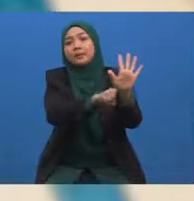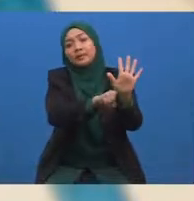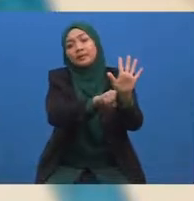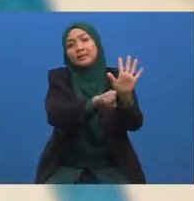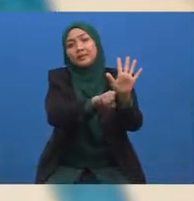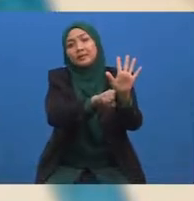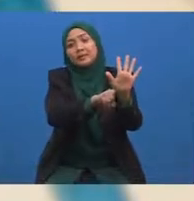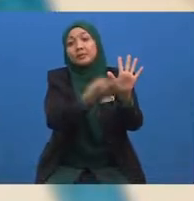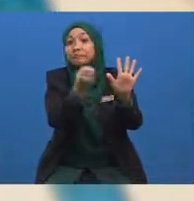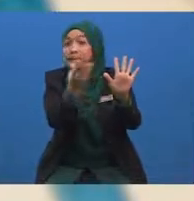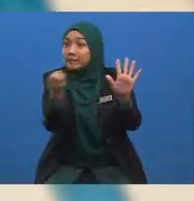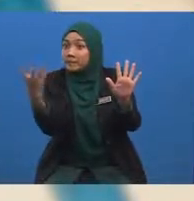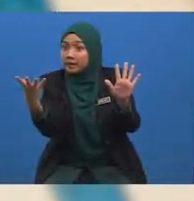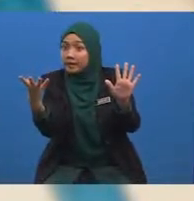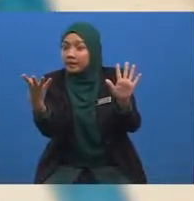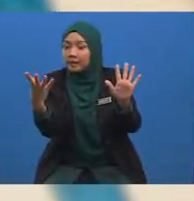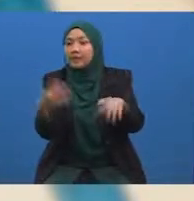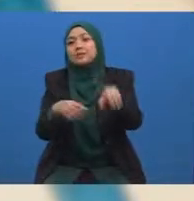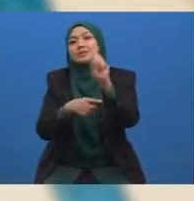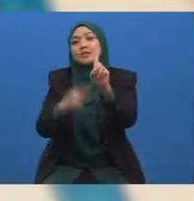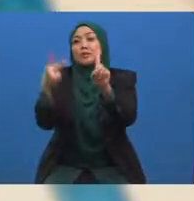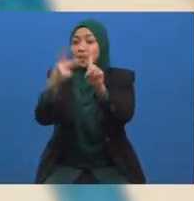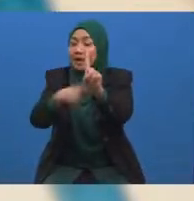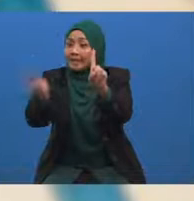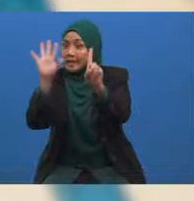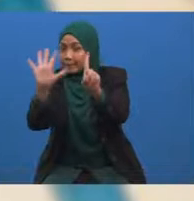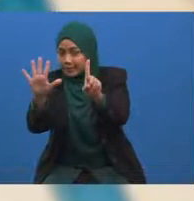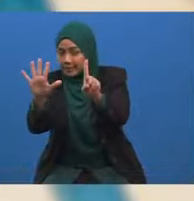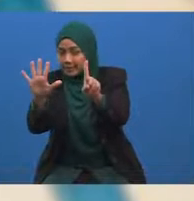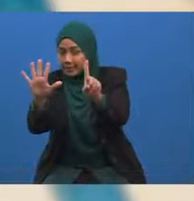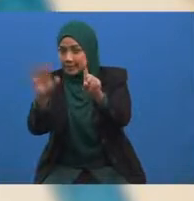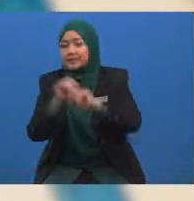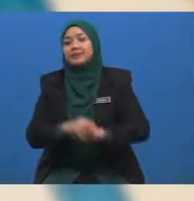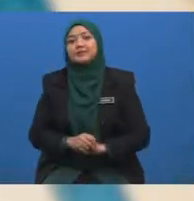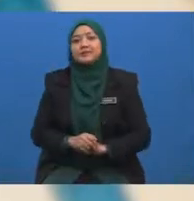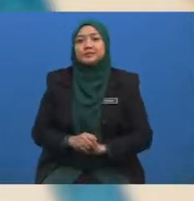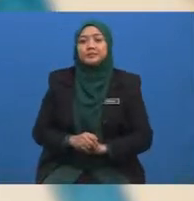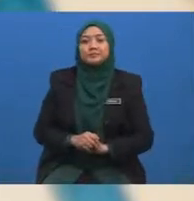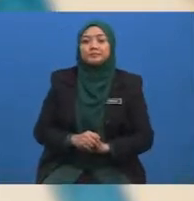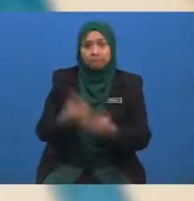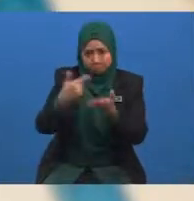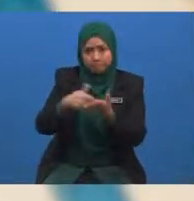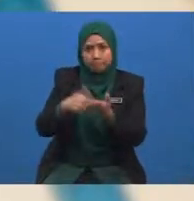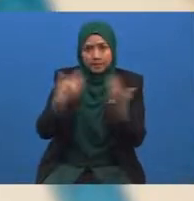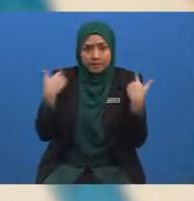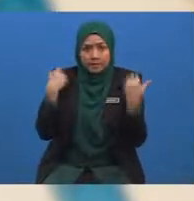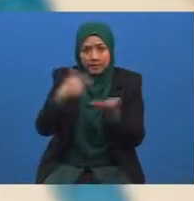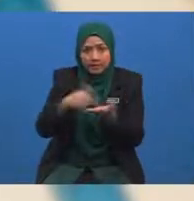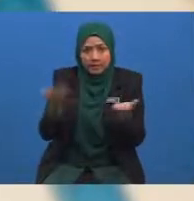Syabas! Jawapannya 1 darab 5. Ada lagi ke,